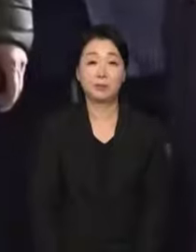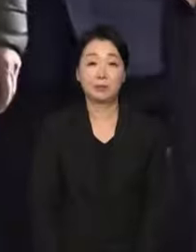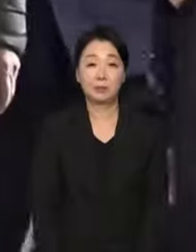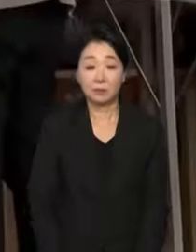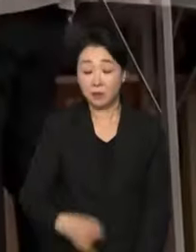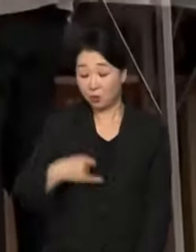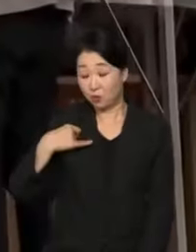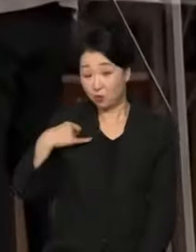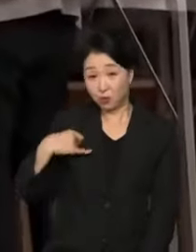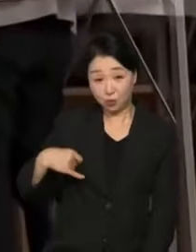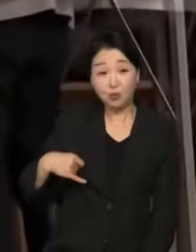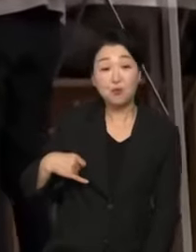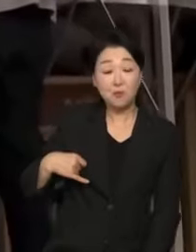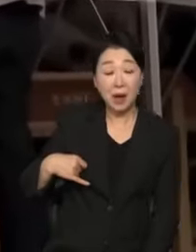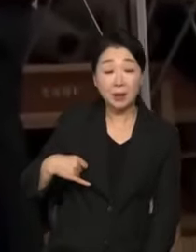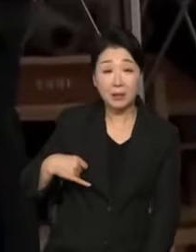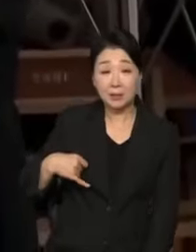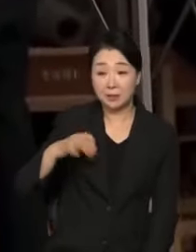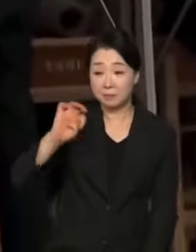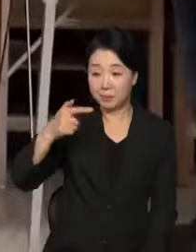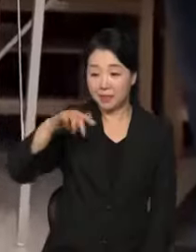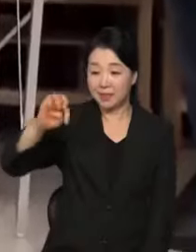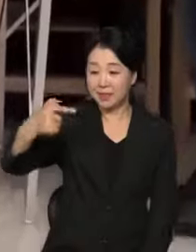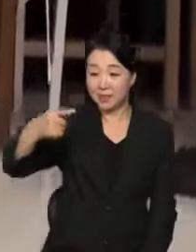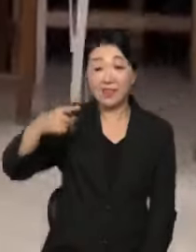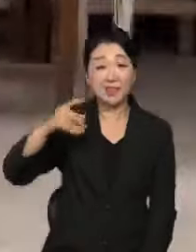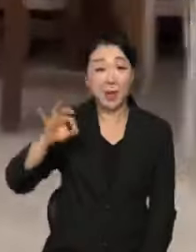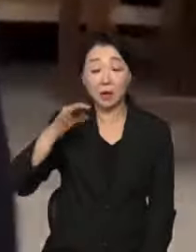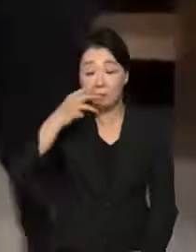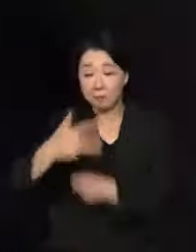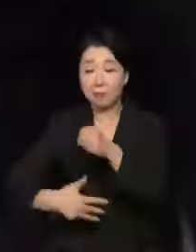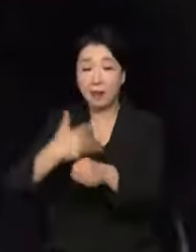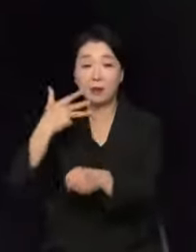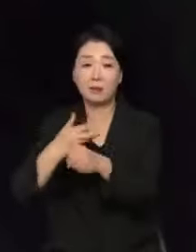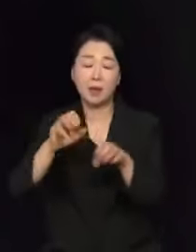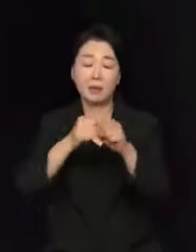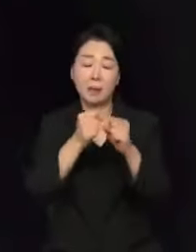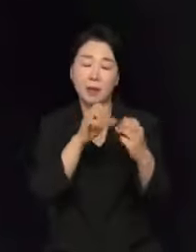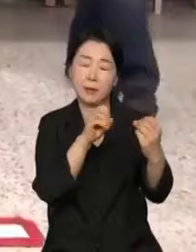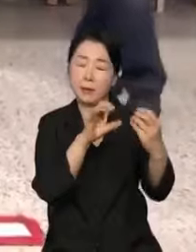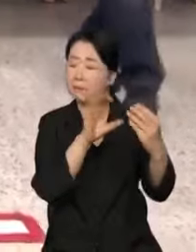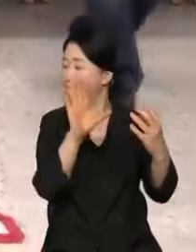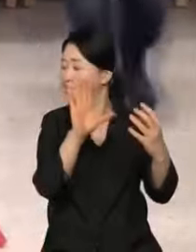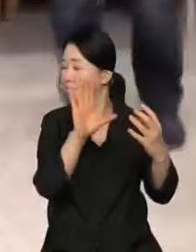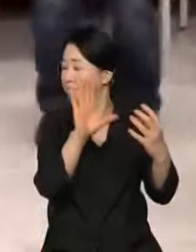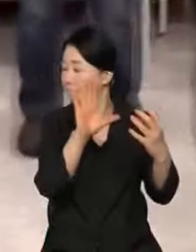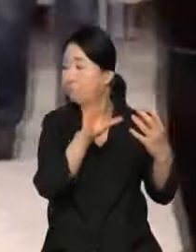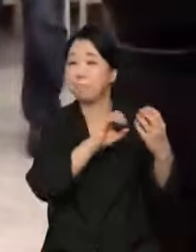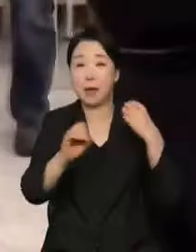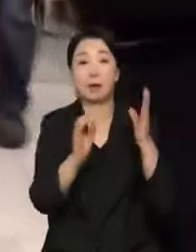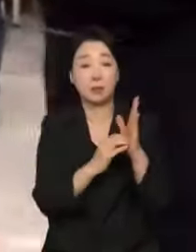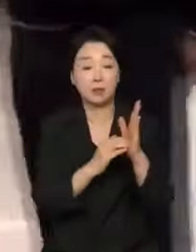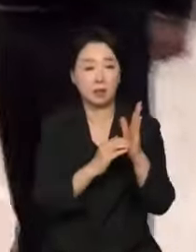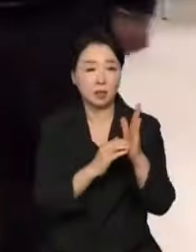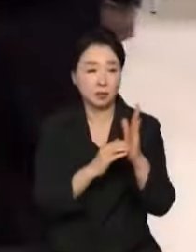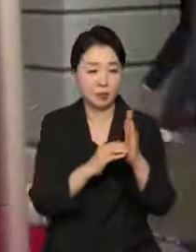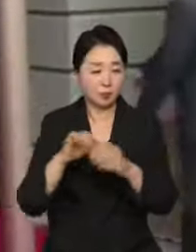중국은 민진당 정부가 집권한 지난 8년 동안 대만과의 대화를 거부하며 군사적 압박을